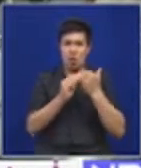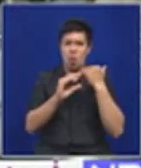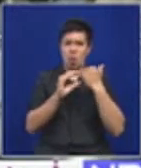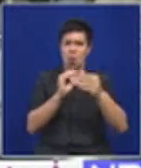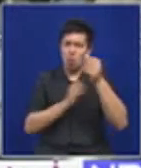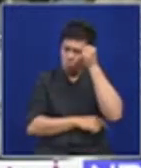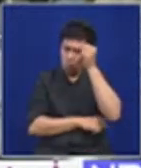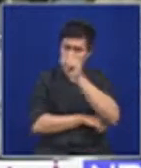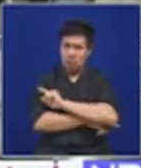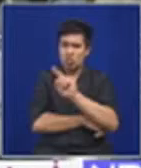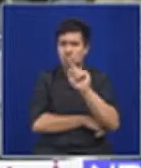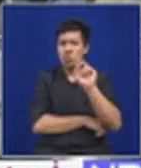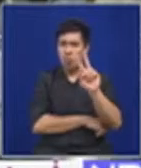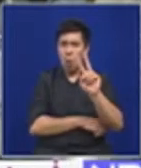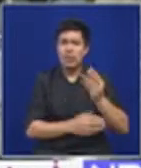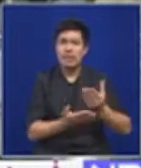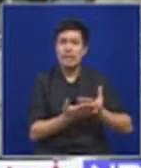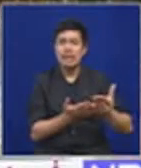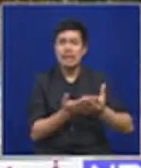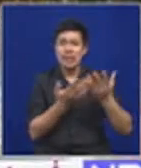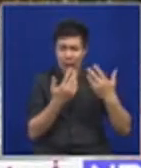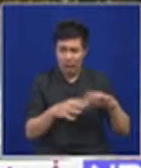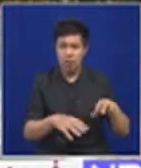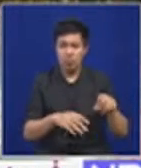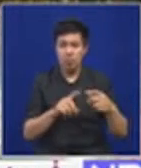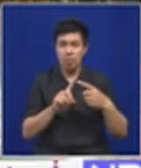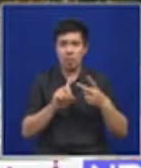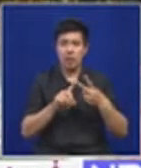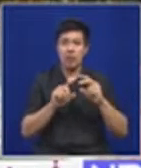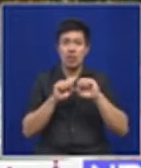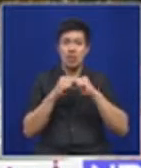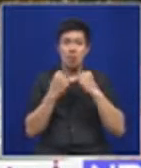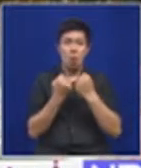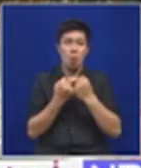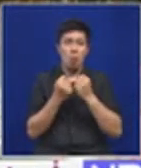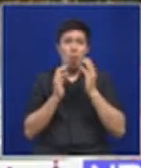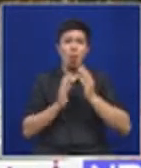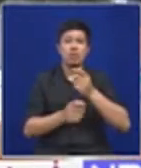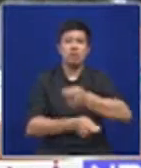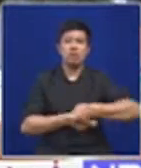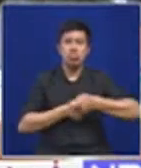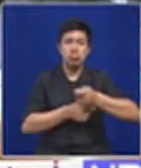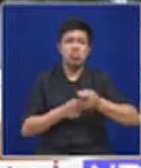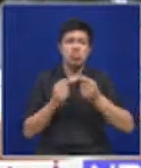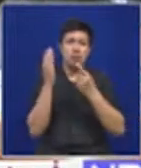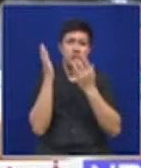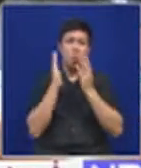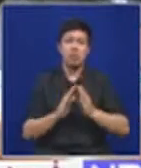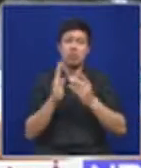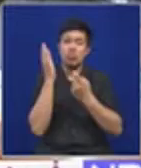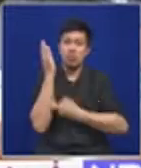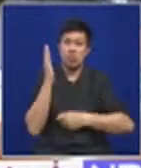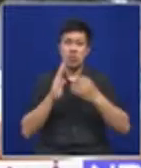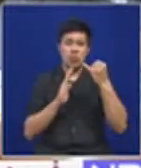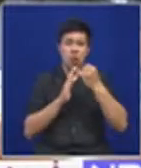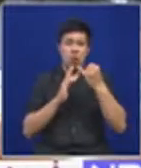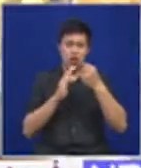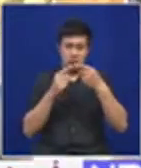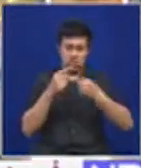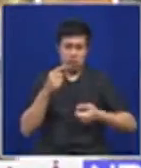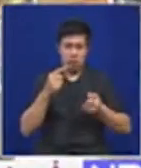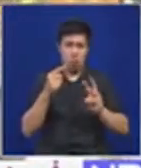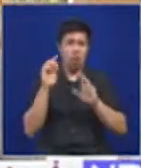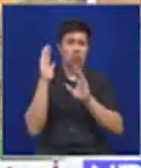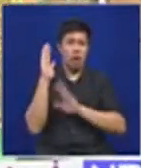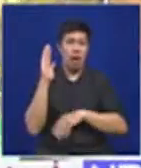ใน2วันหลังจากมีการรับซื้อด้านของสมาคมเกษตรกรชาวสวนยาง16จังหวัดภาคใต้นำโดยนายสุนทรรักร